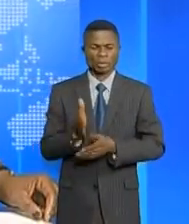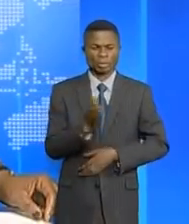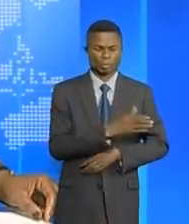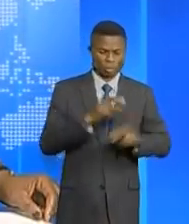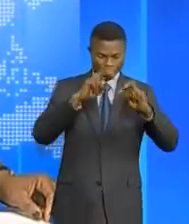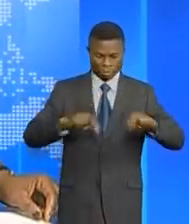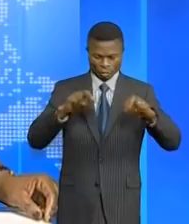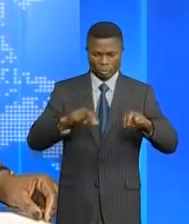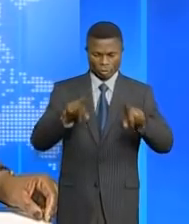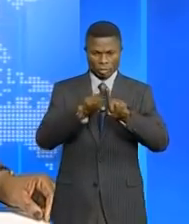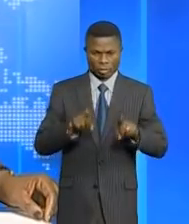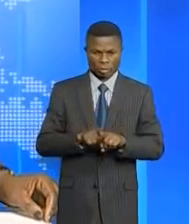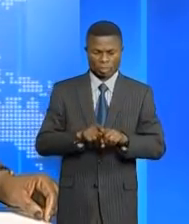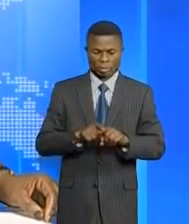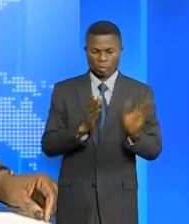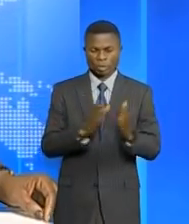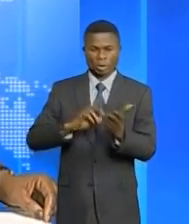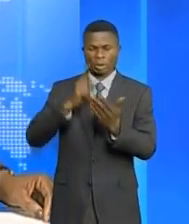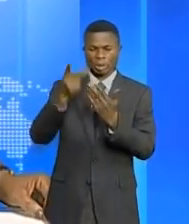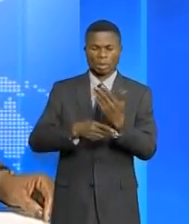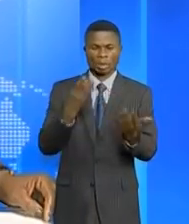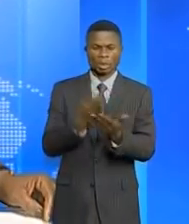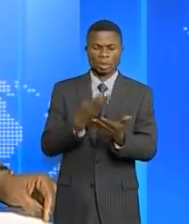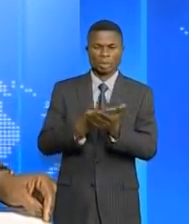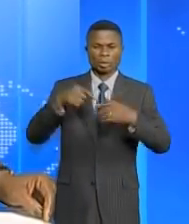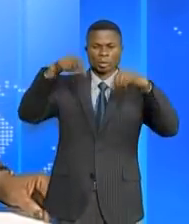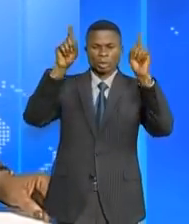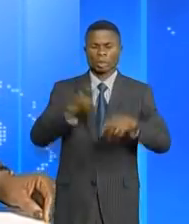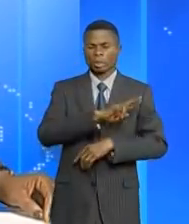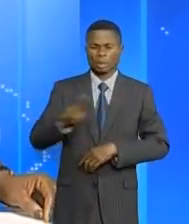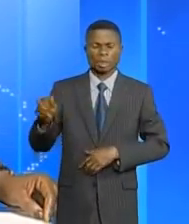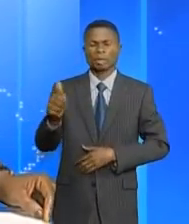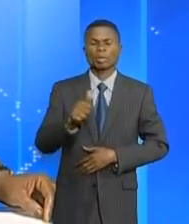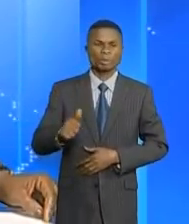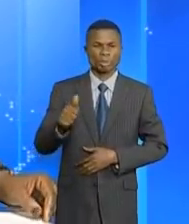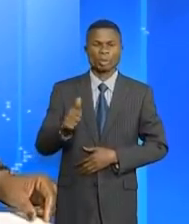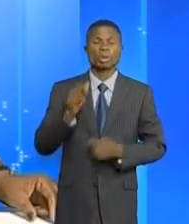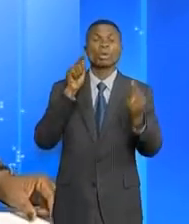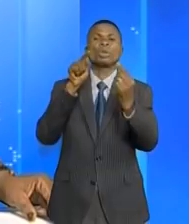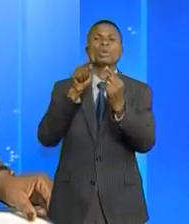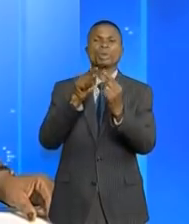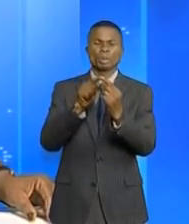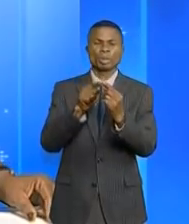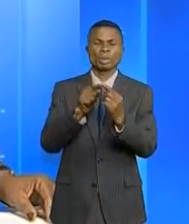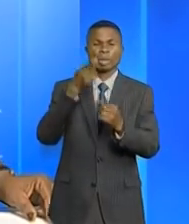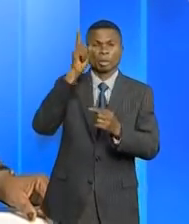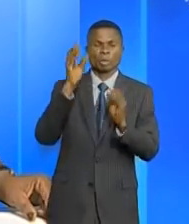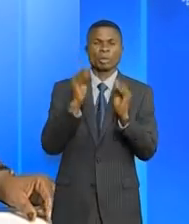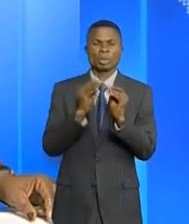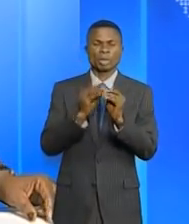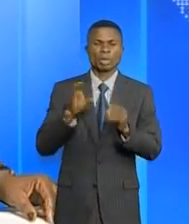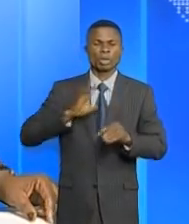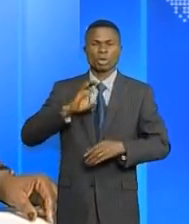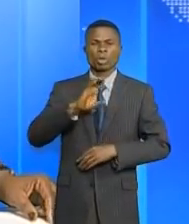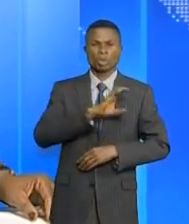Analyser et approuver le programme de travail du budget annuel 2021, c'est le but de la première réunion du comité